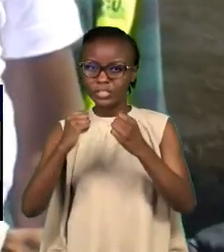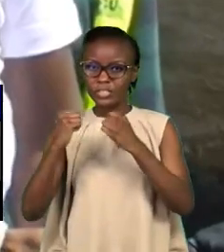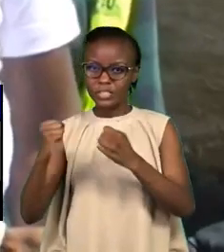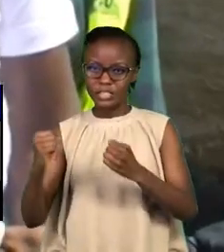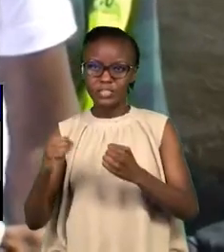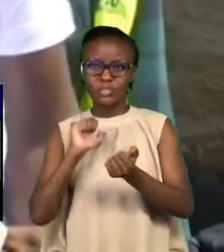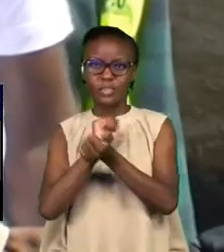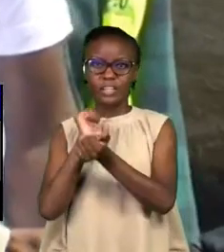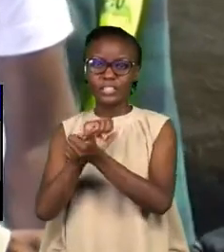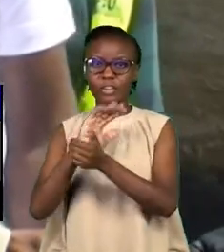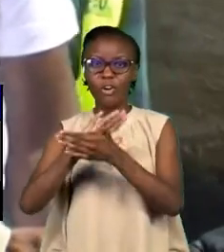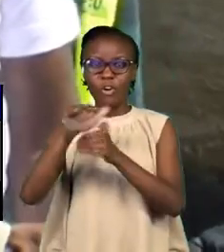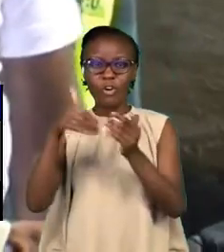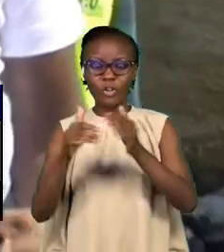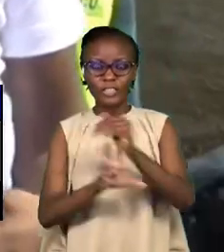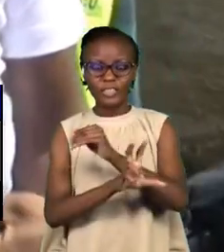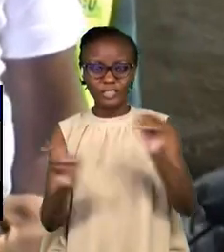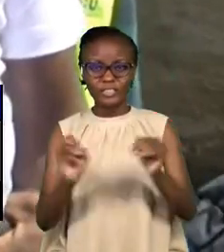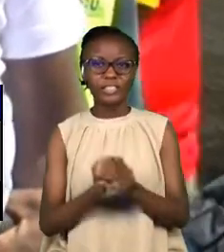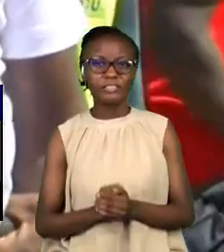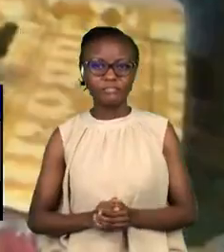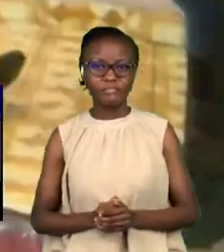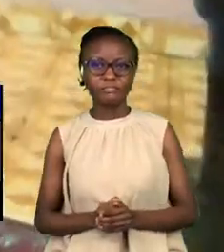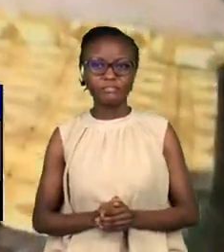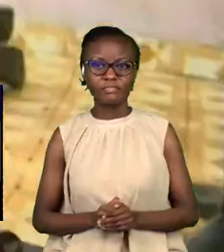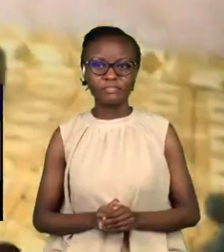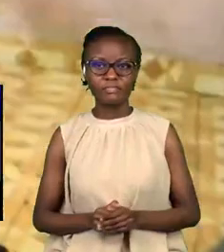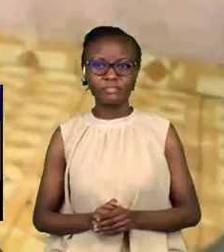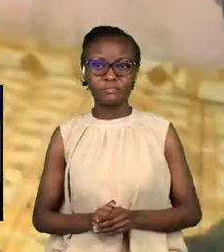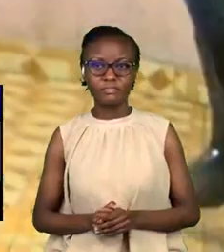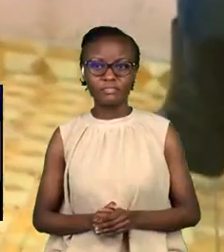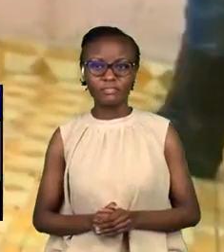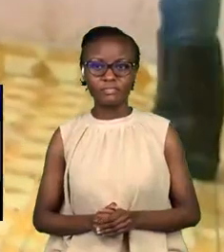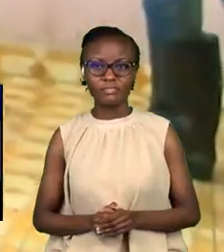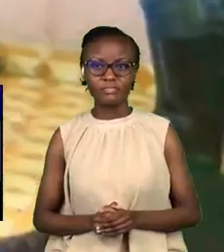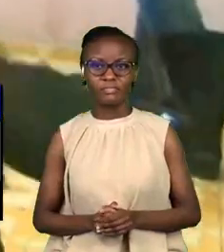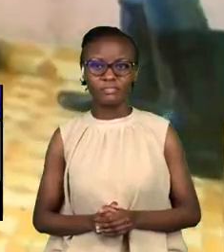kabisa, wapatikane na wafanyiwe vile wamefanyiwa.